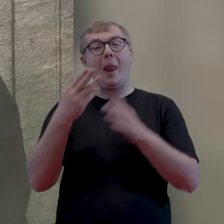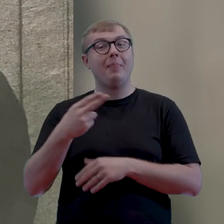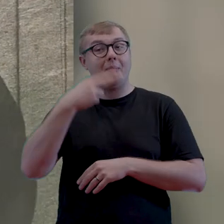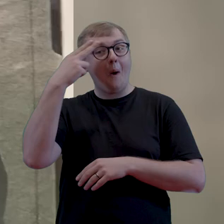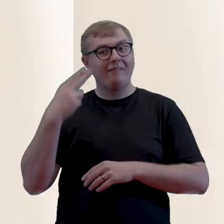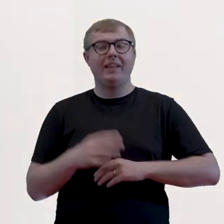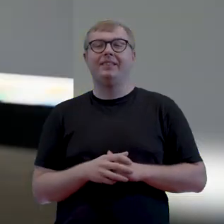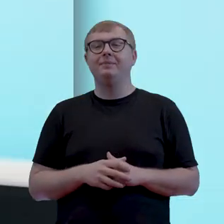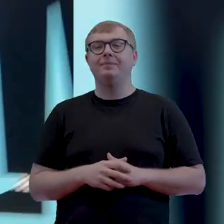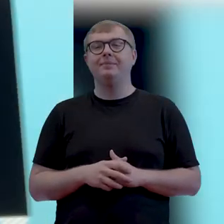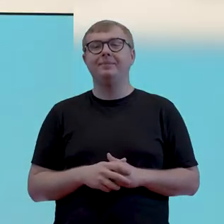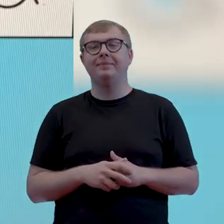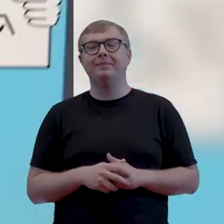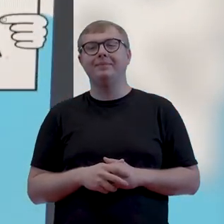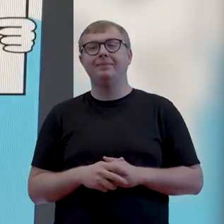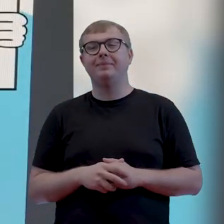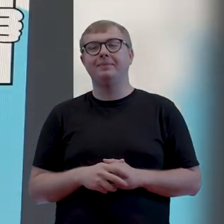Kolejny Norwid.